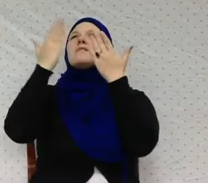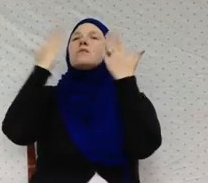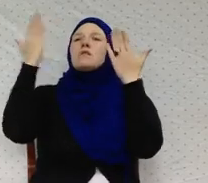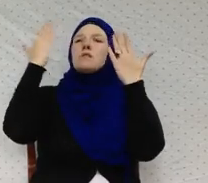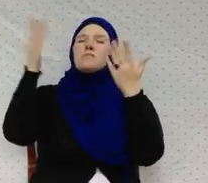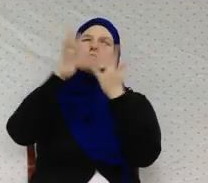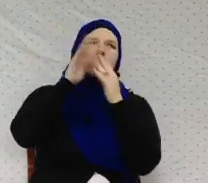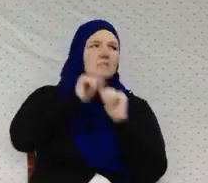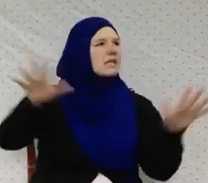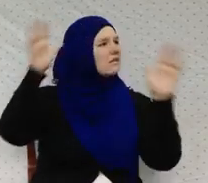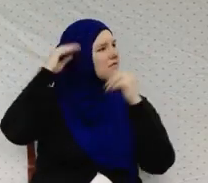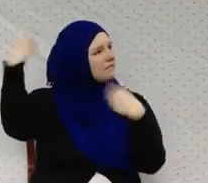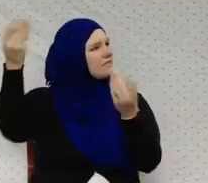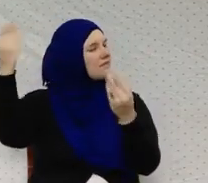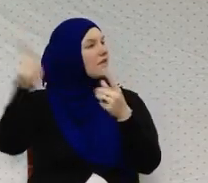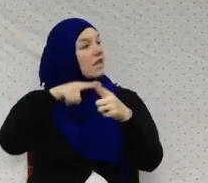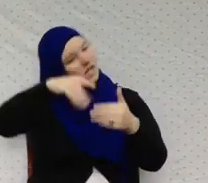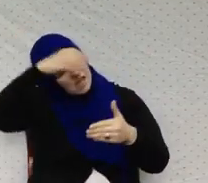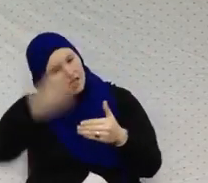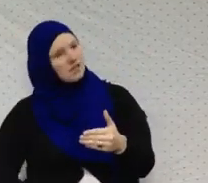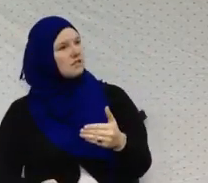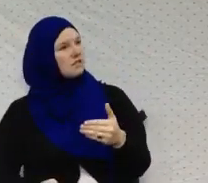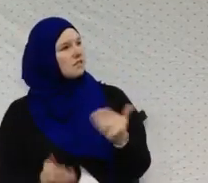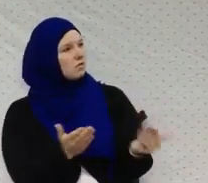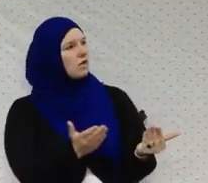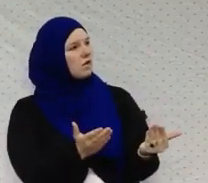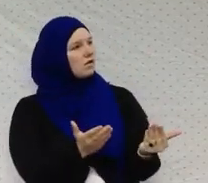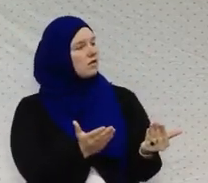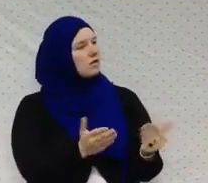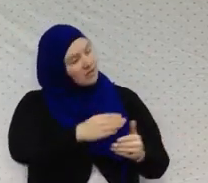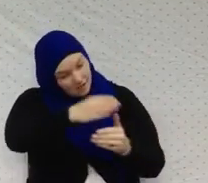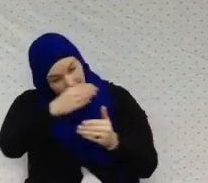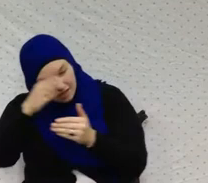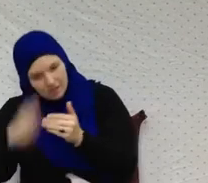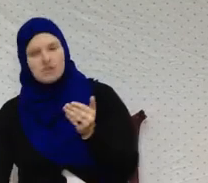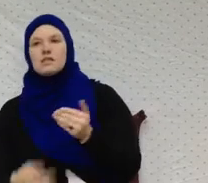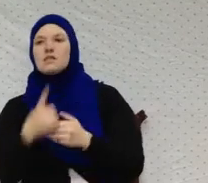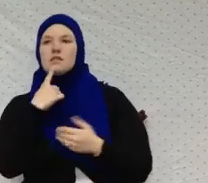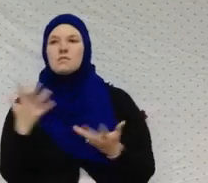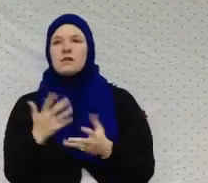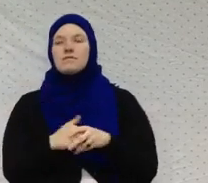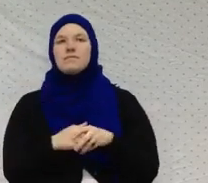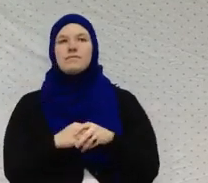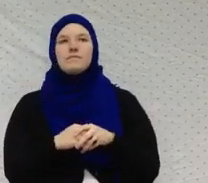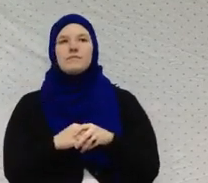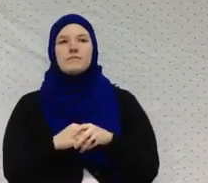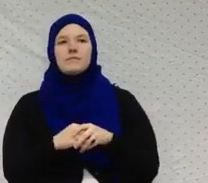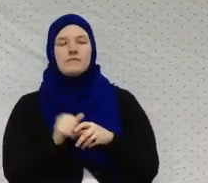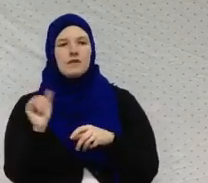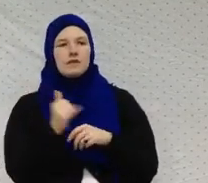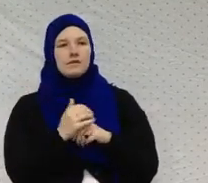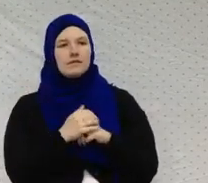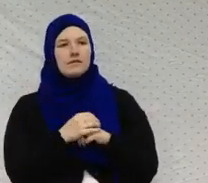Praise, praise, praise, praise, praise. And then at the end he says, اللهم إن لم يكن بك علي